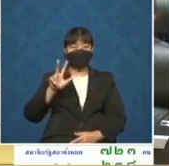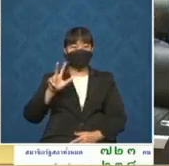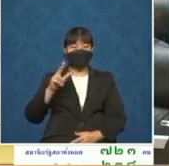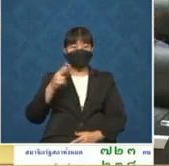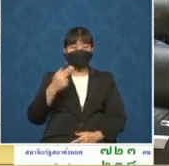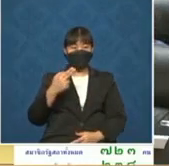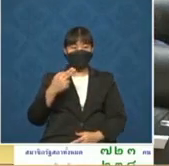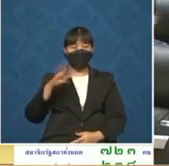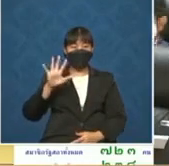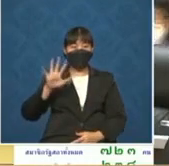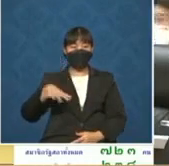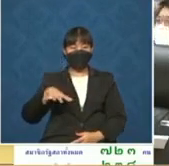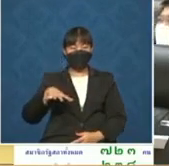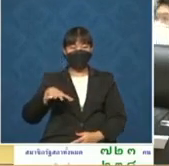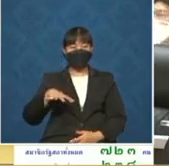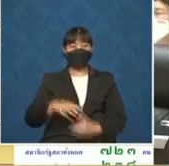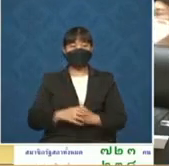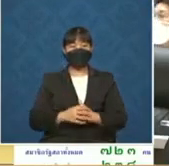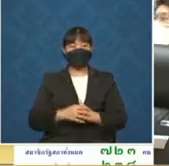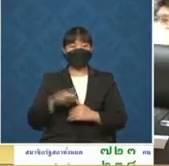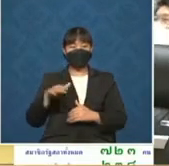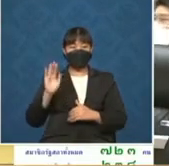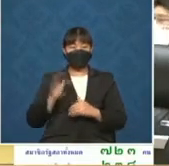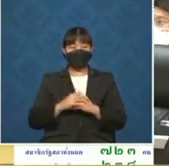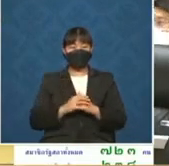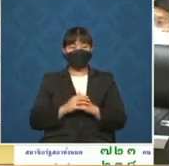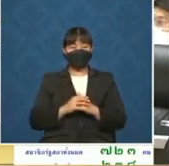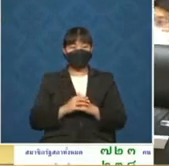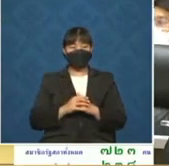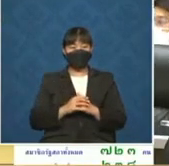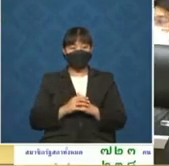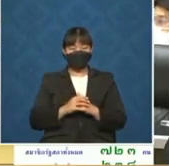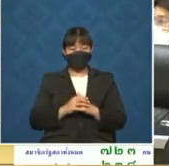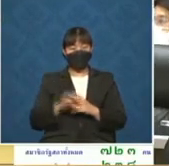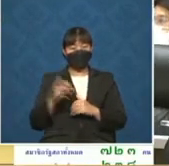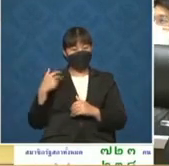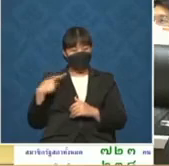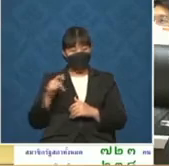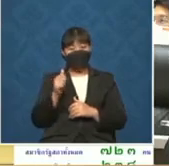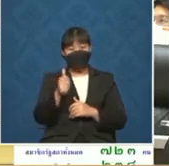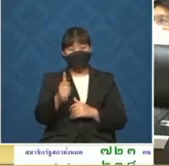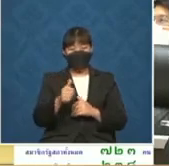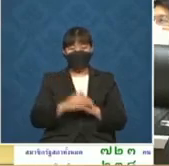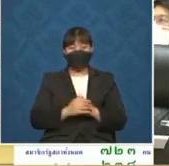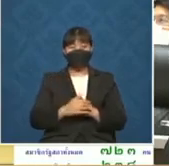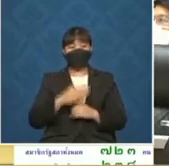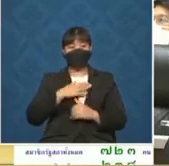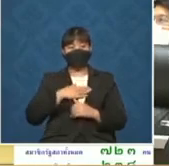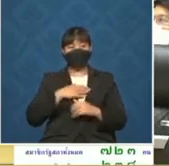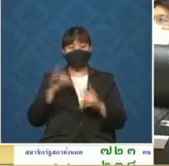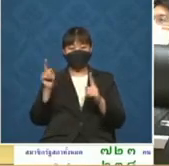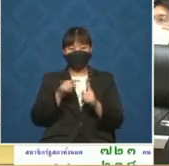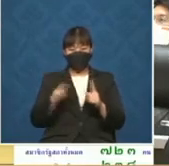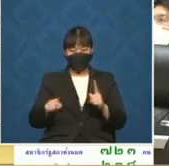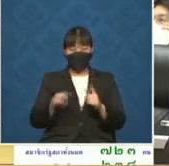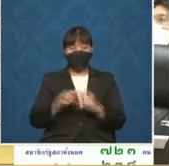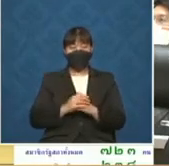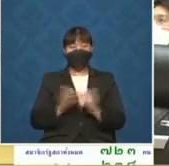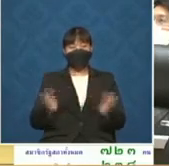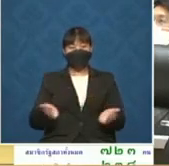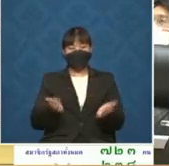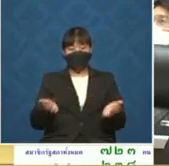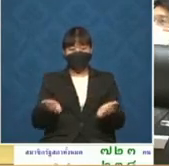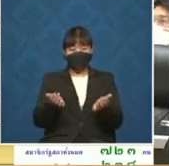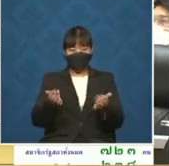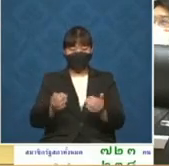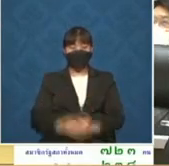อง2475อำนาจอธิปไตยเป็นของประชาชนอำนาจตุลาการไม่เคยเปลี่ยน